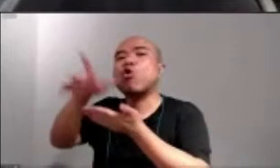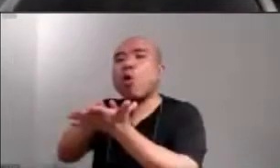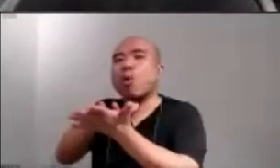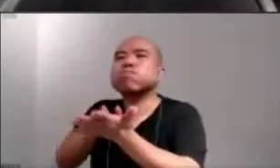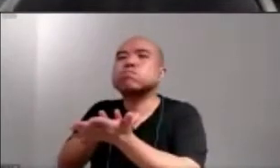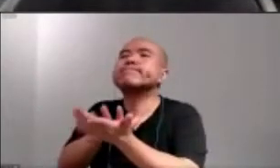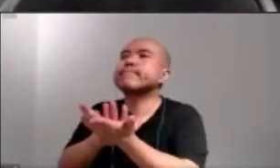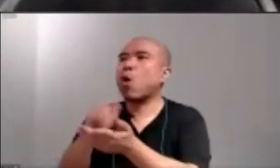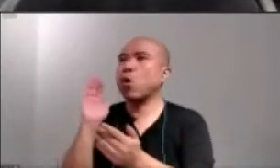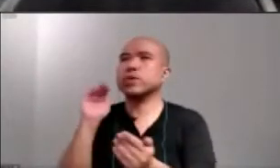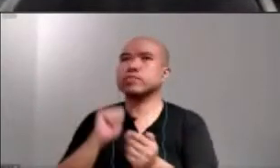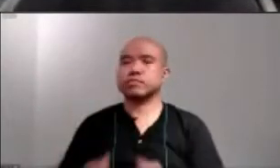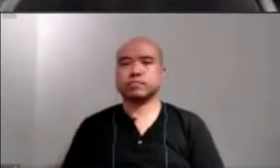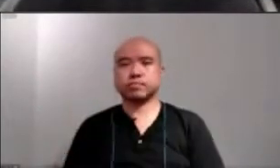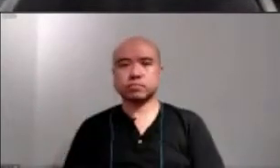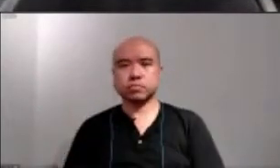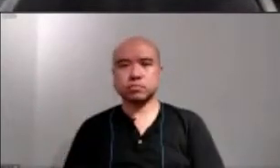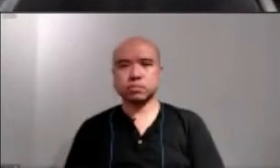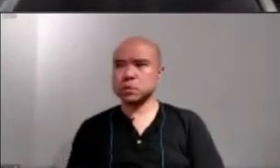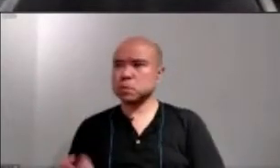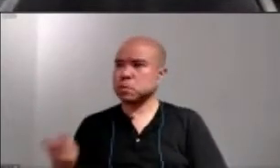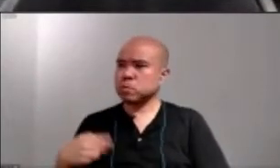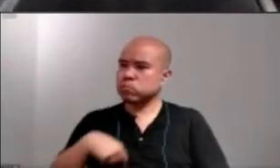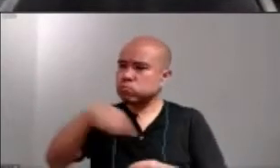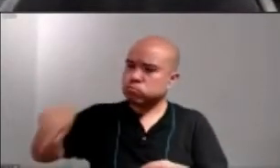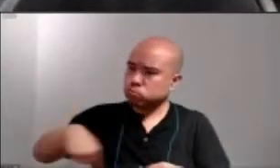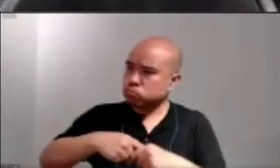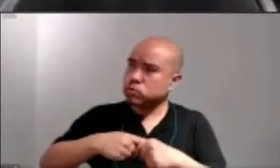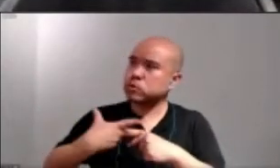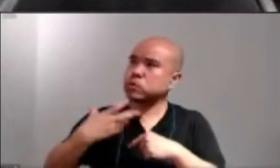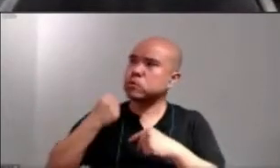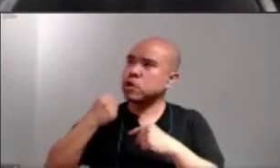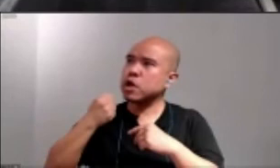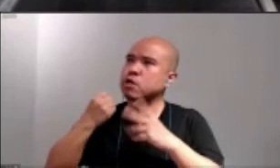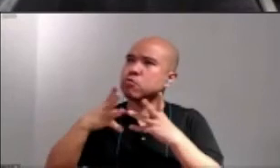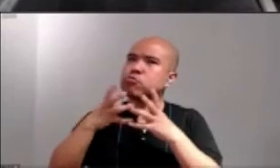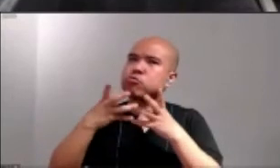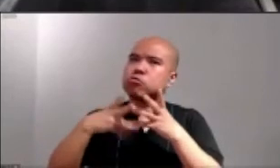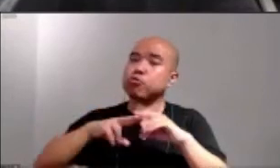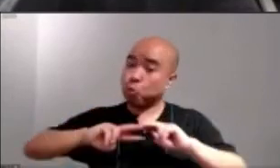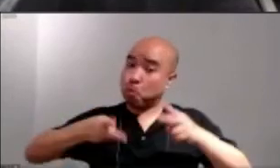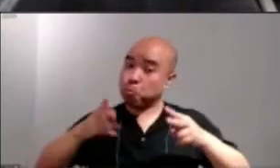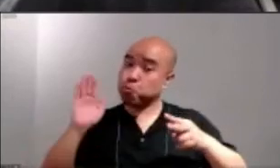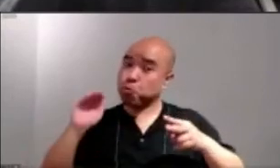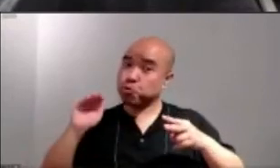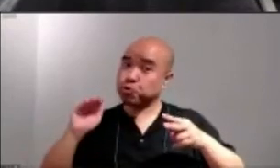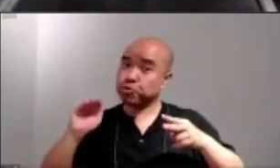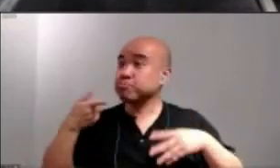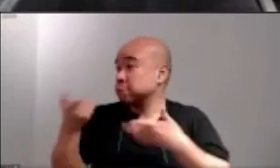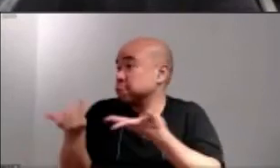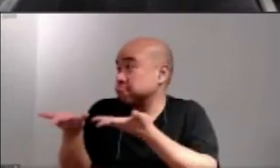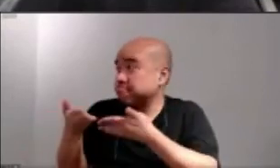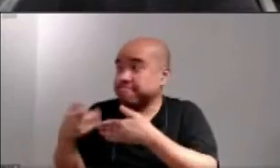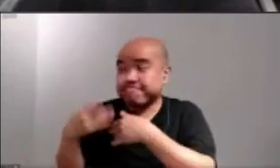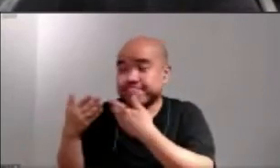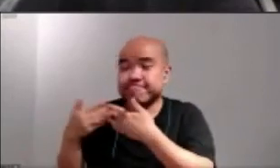同嘅一個念力啦，或者一個共同嘅力量咧，先可以變得更加大嘅。 我哋咁我哋等人交換下卡片啊，各方面 email 啊乜都好啦，我